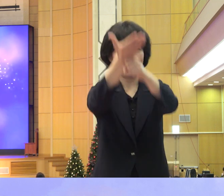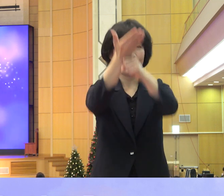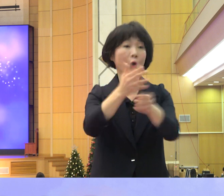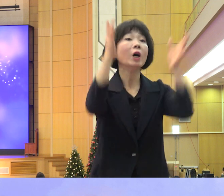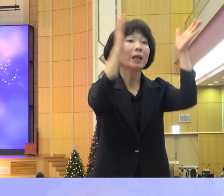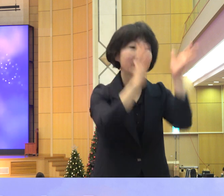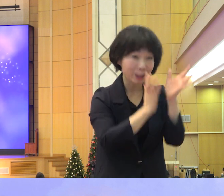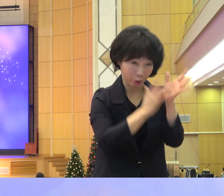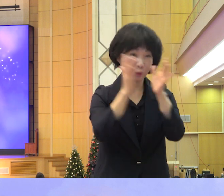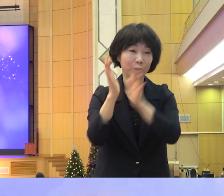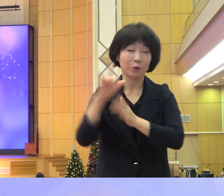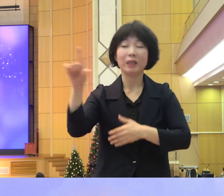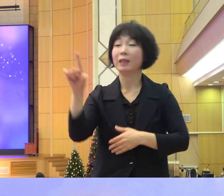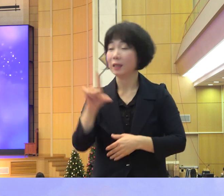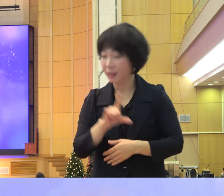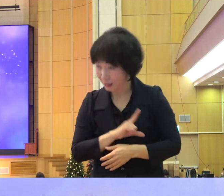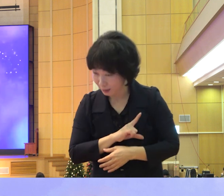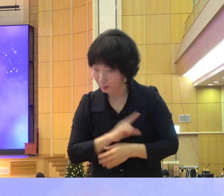전해주어요. 예수